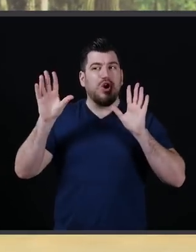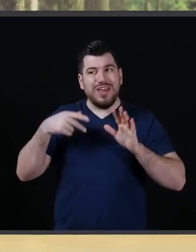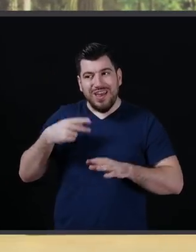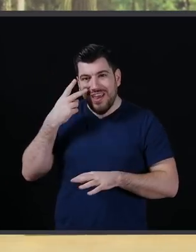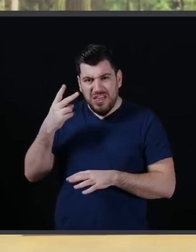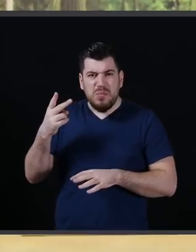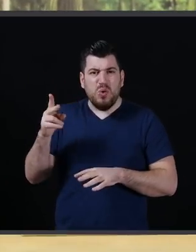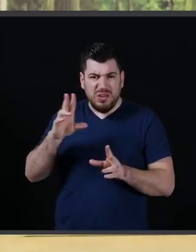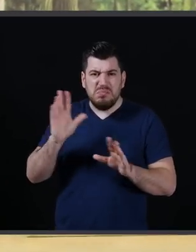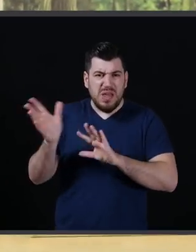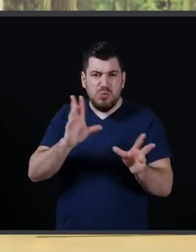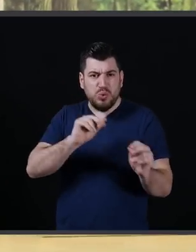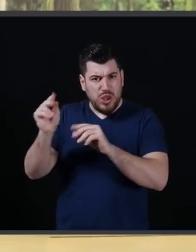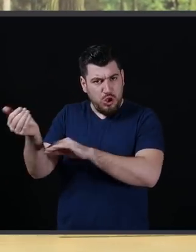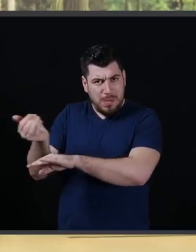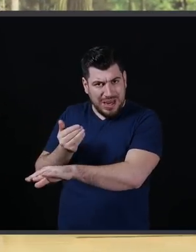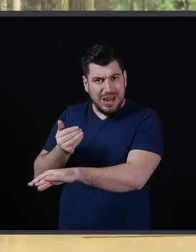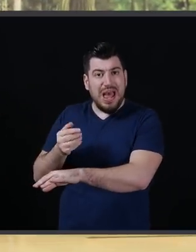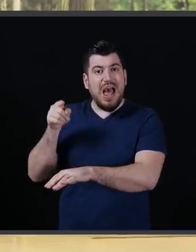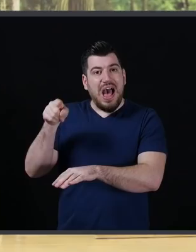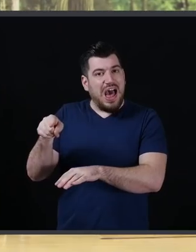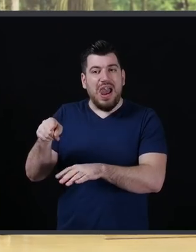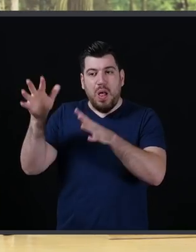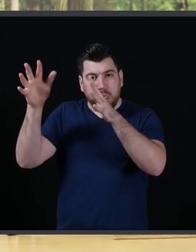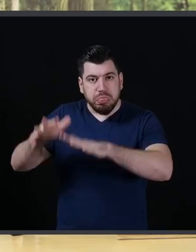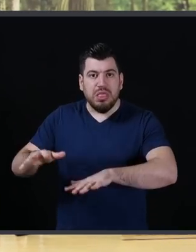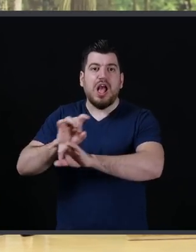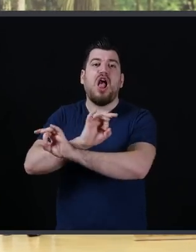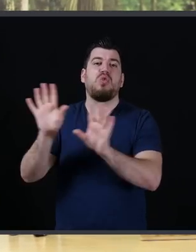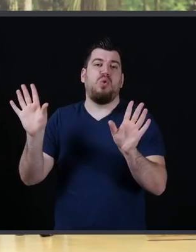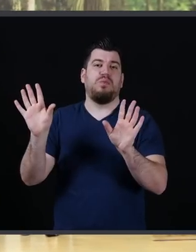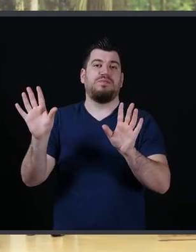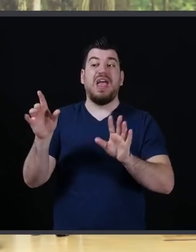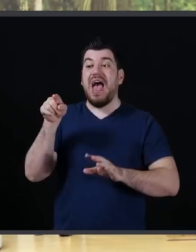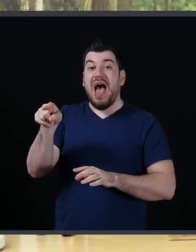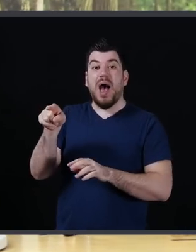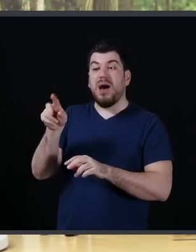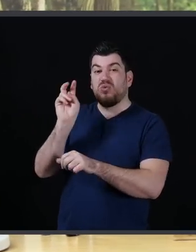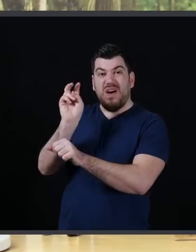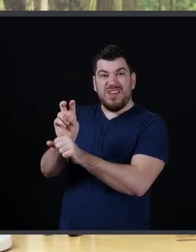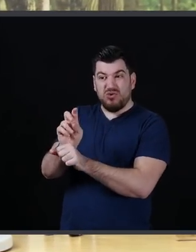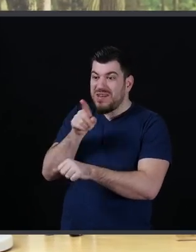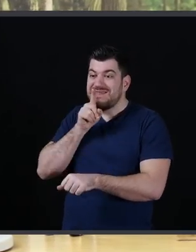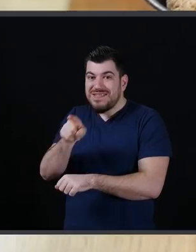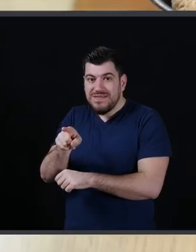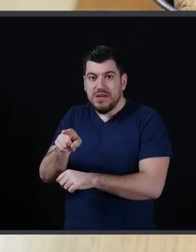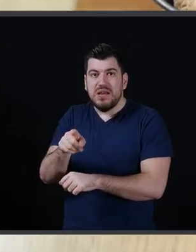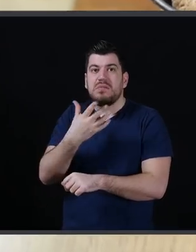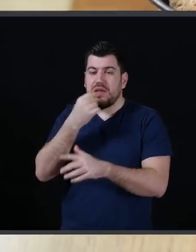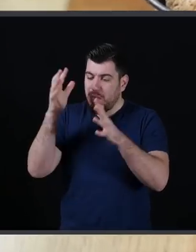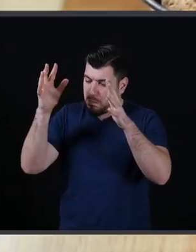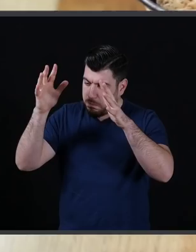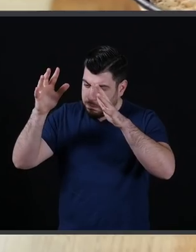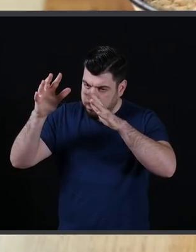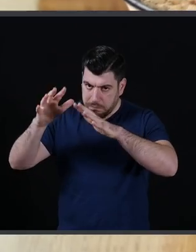κρατήσει όλο τον όγκο του Τώρα υπάρχει ένα μικρό πρόβλημα Άμα το αφήσουμε έτσι όπως είναι το κέικ θα αρχίσει να συρρυκνώνεται